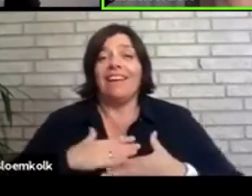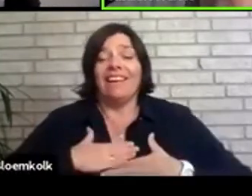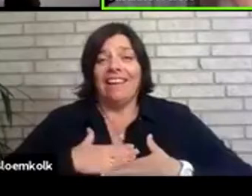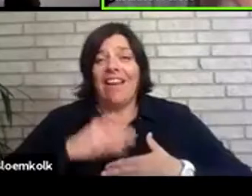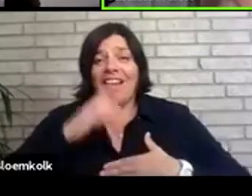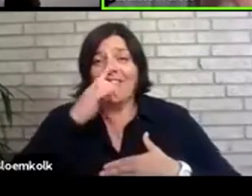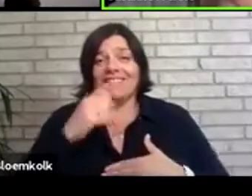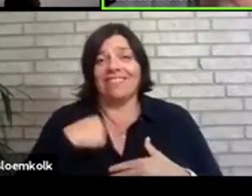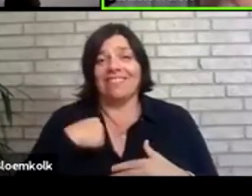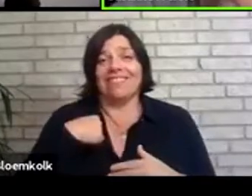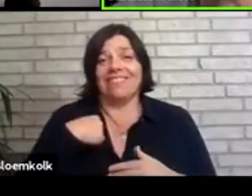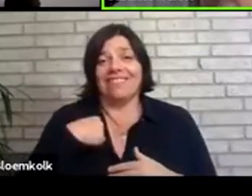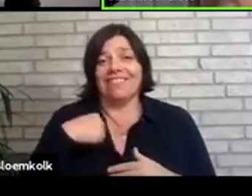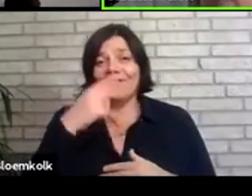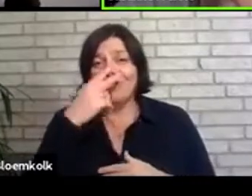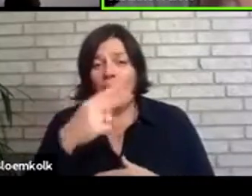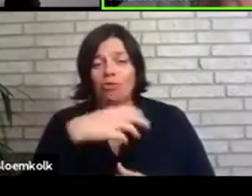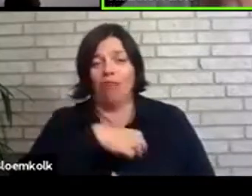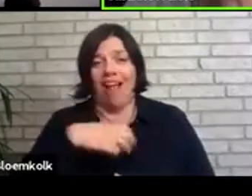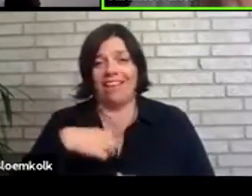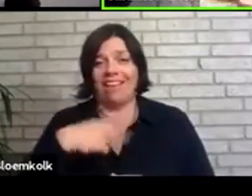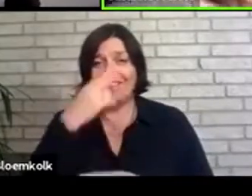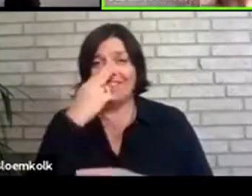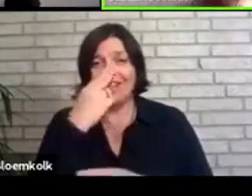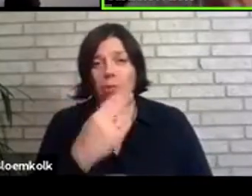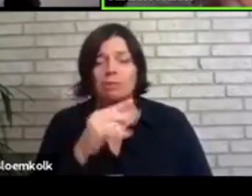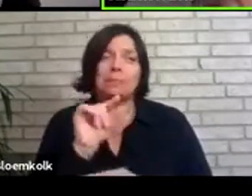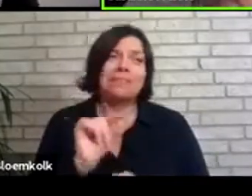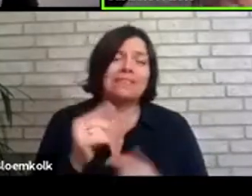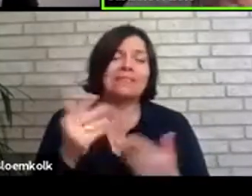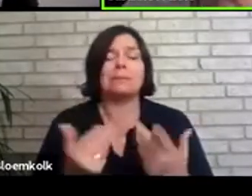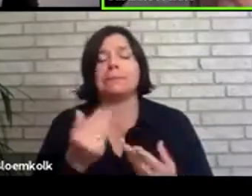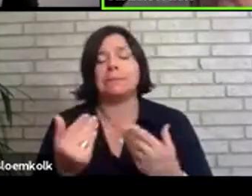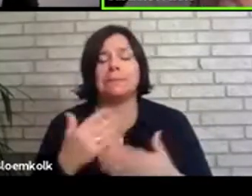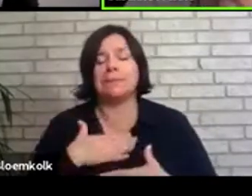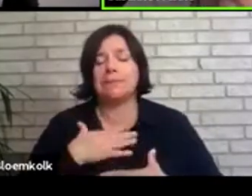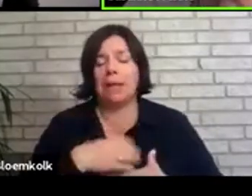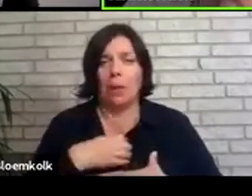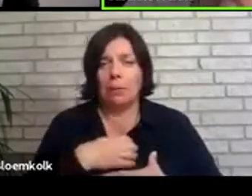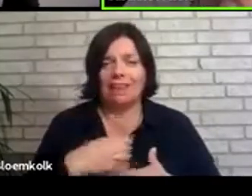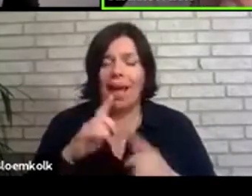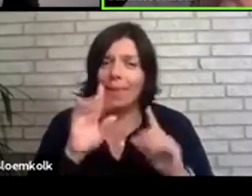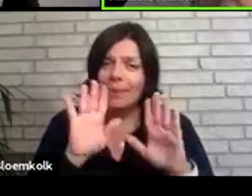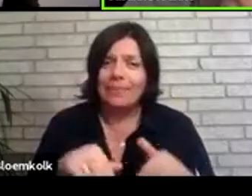Traurigkeit. Aber tatsächlich, es passiert selten, was gerade gesagt habe,